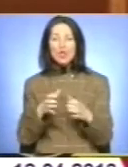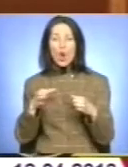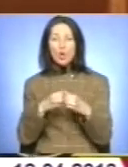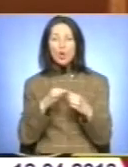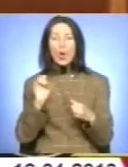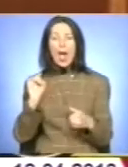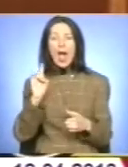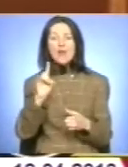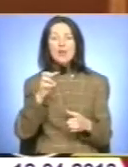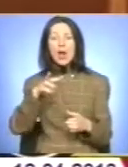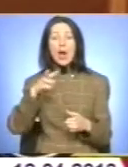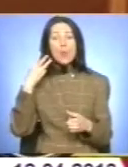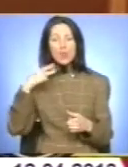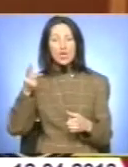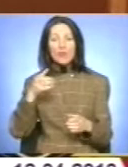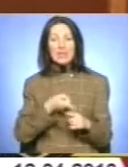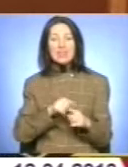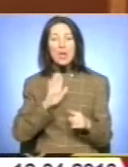тому що це було захопливо.